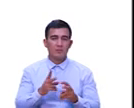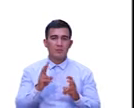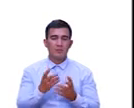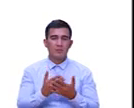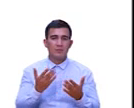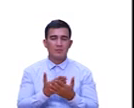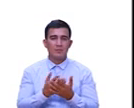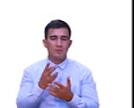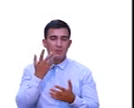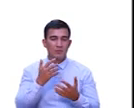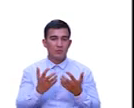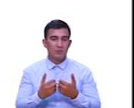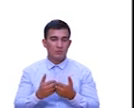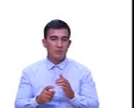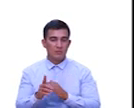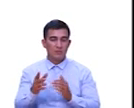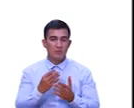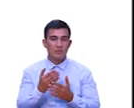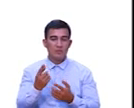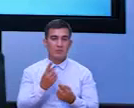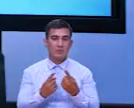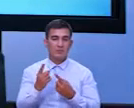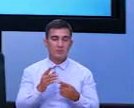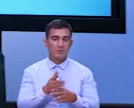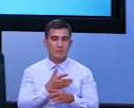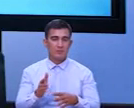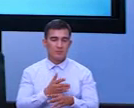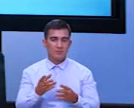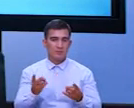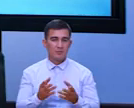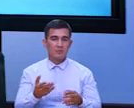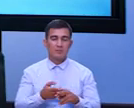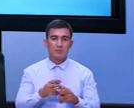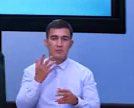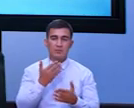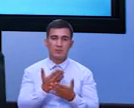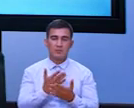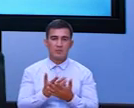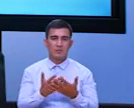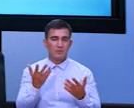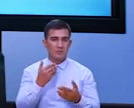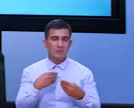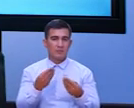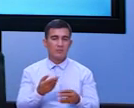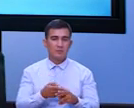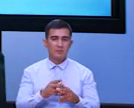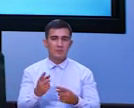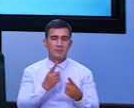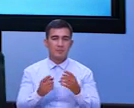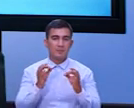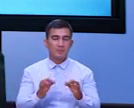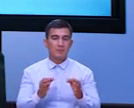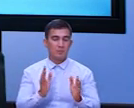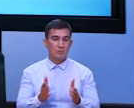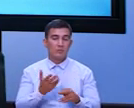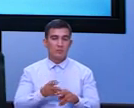masalani ishlashdan oldin birliklarni chiqarib olishimiz lozim. Agar masalani ishlashdan oldin biz birlikni chiqarib olsak, birlik to'g'ri chiqsa,